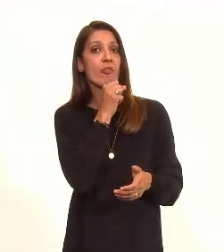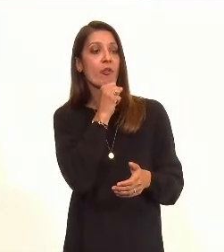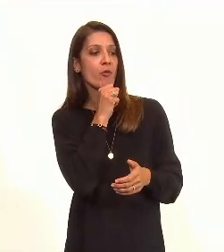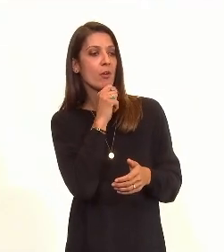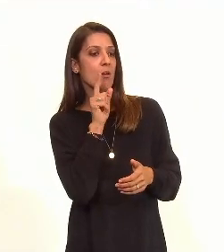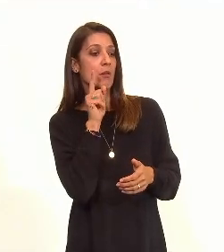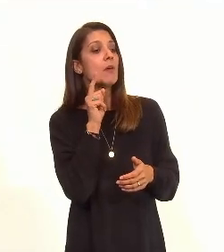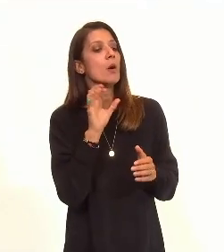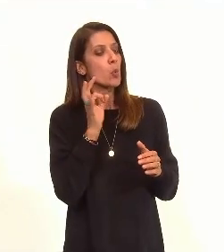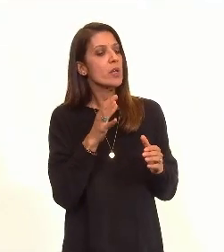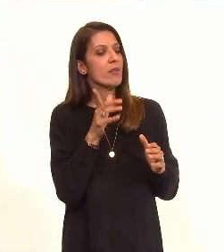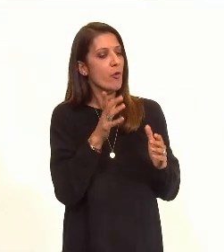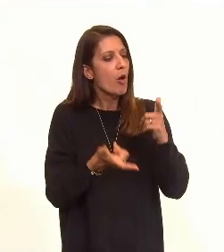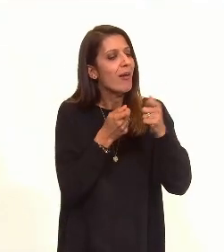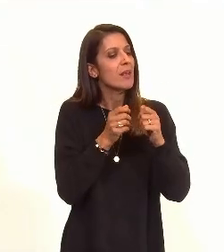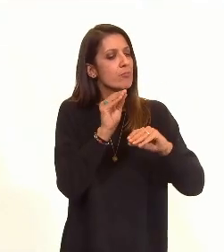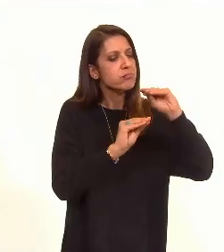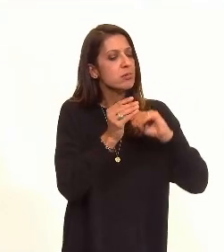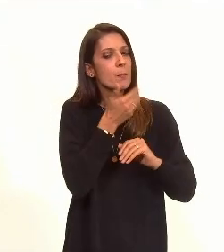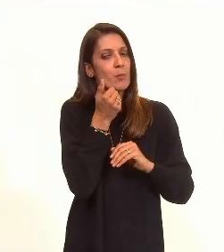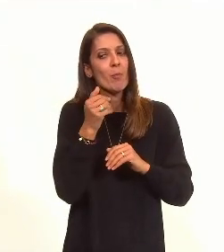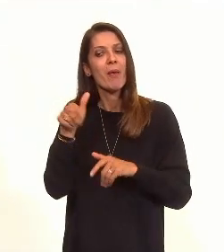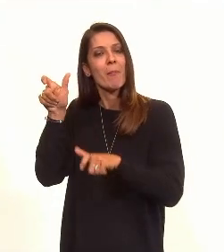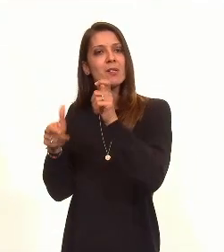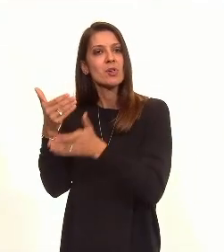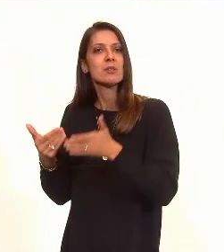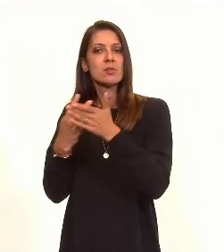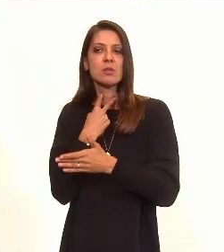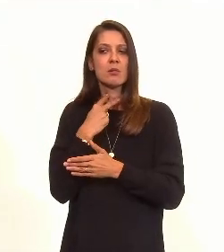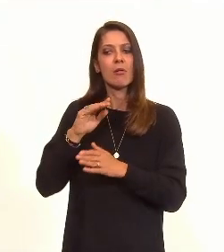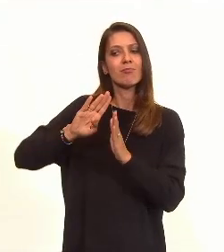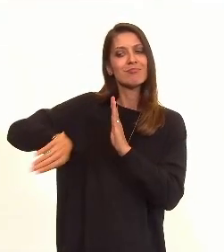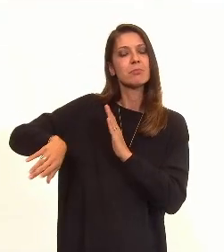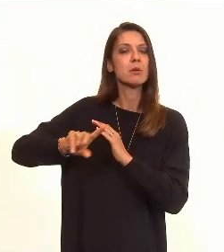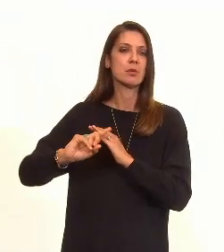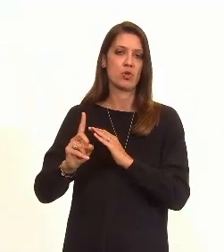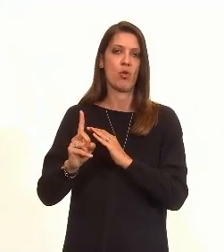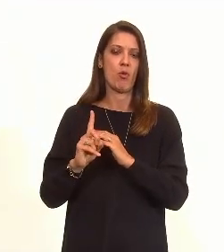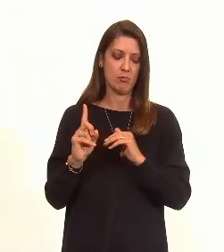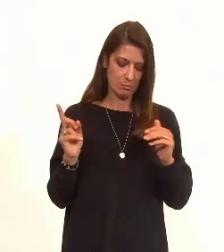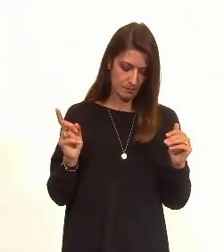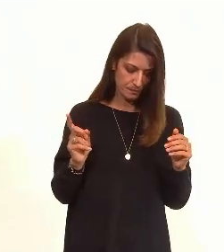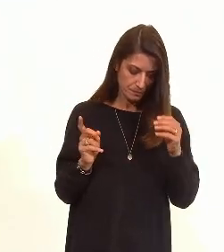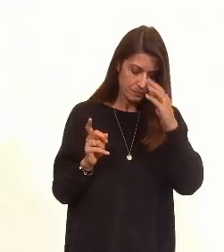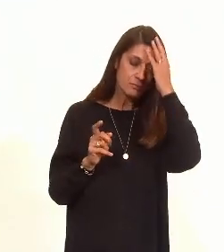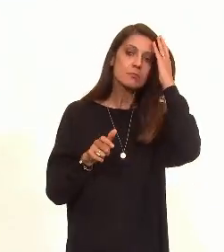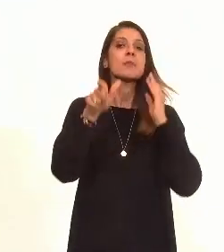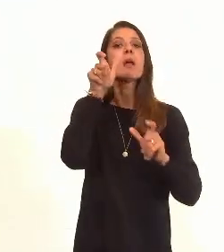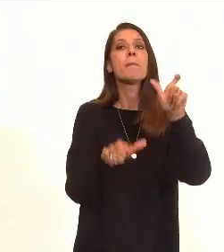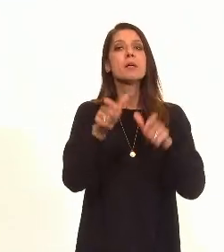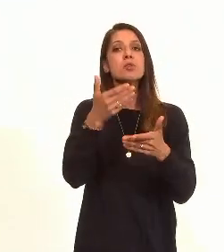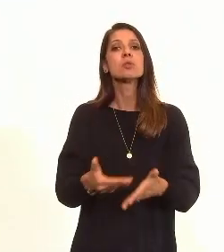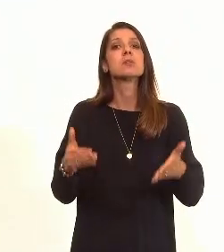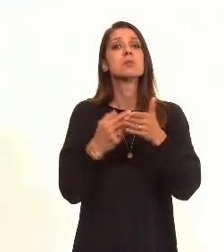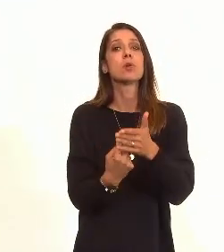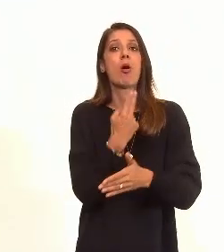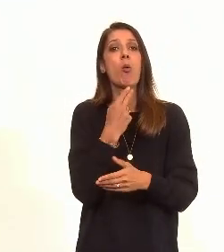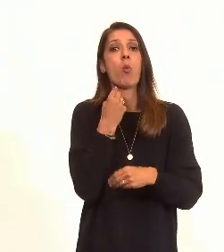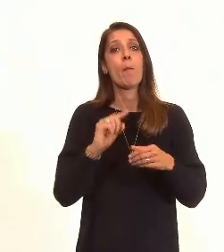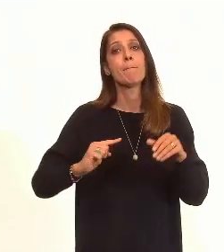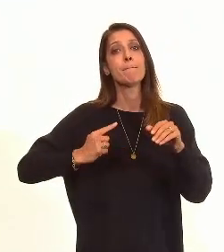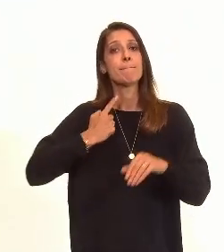délaisser le handicap ou le faire au détriment du handicap. Toutes ces personnes, qu'elles soient en situation de handicap ou en perte d'autonomie,